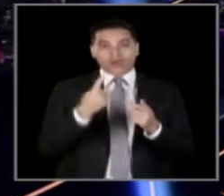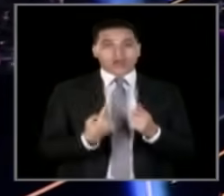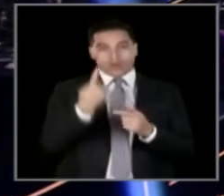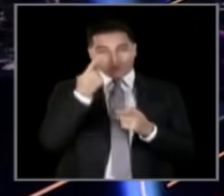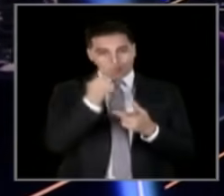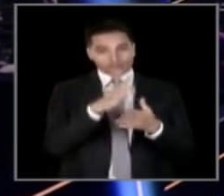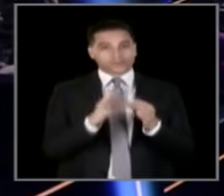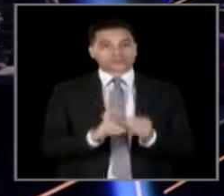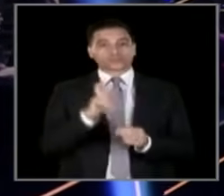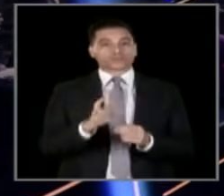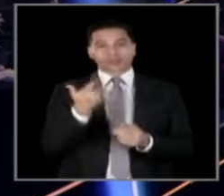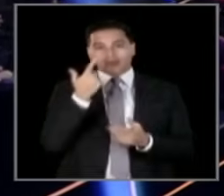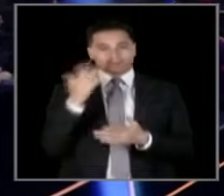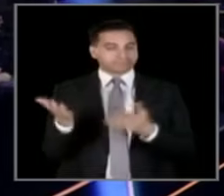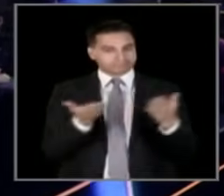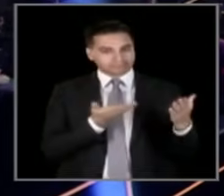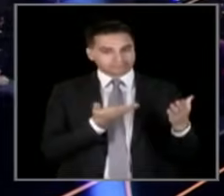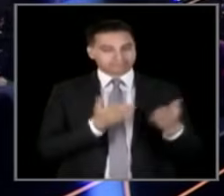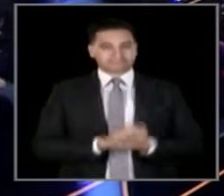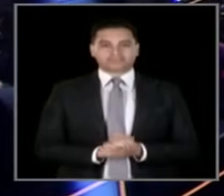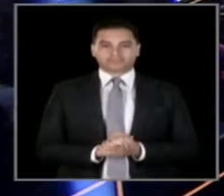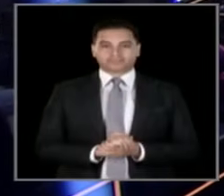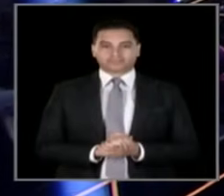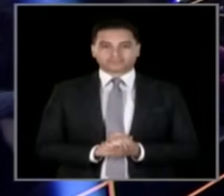الأول، وهنشوف موضوع السؤال إيه.